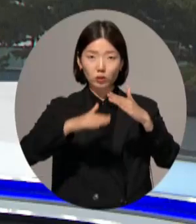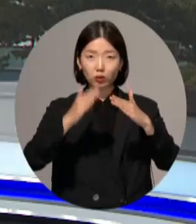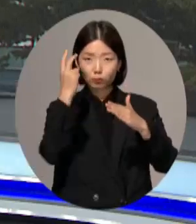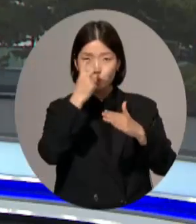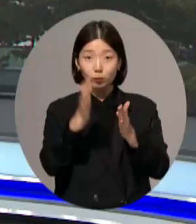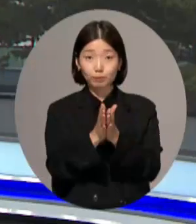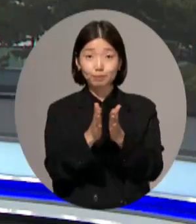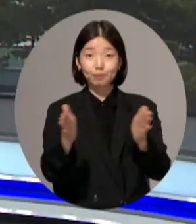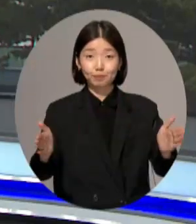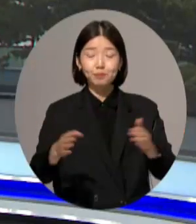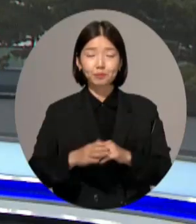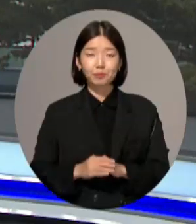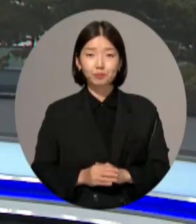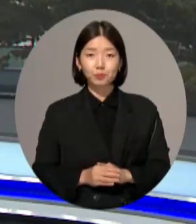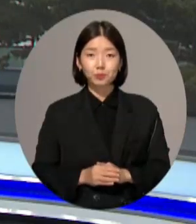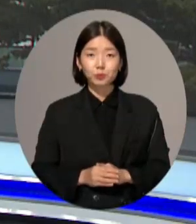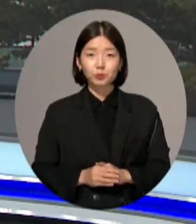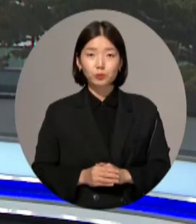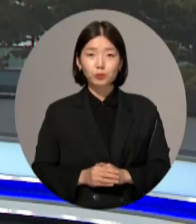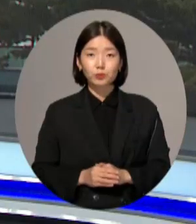박현호 기자 입니다